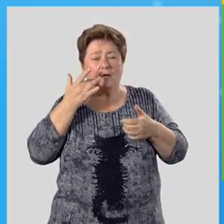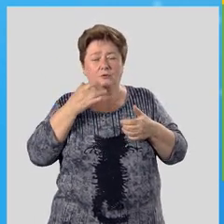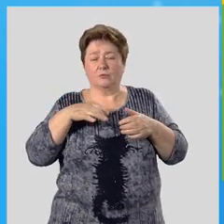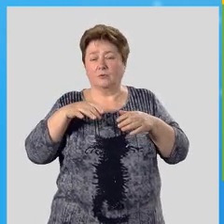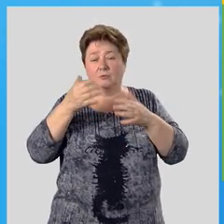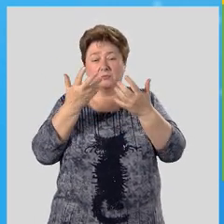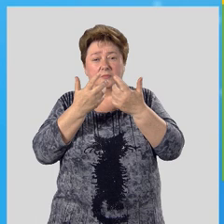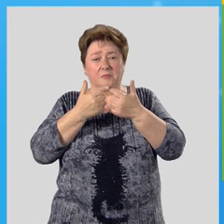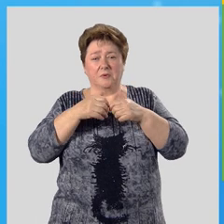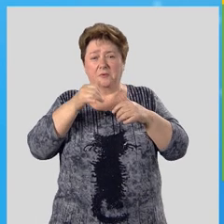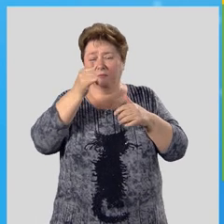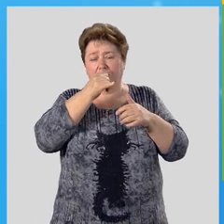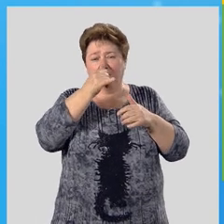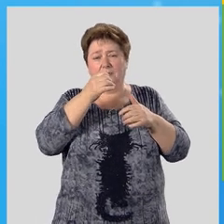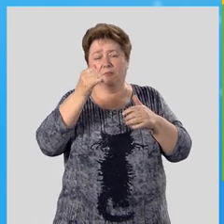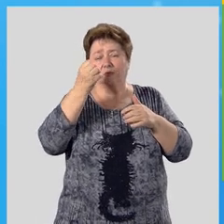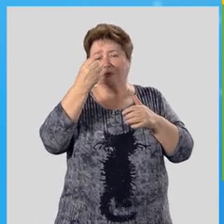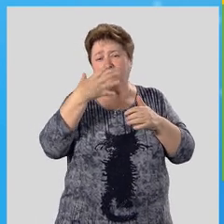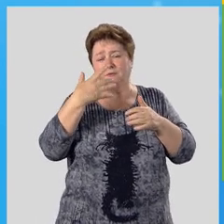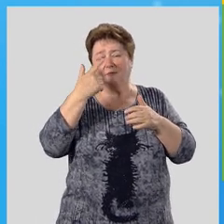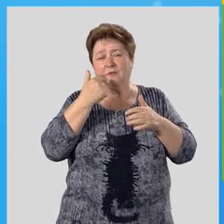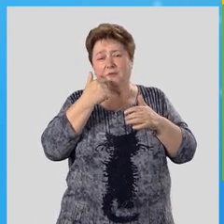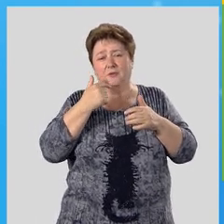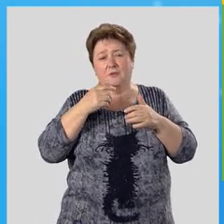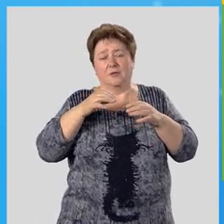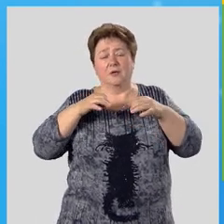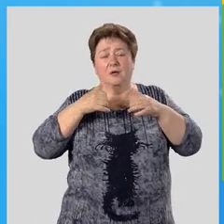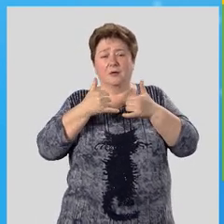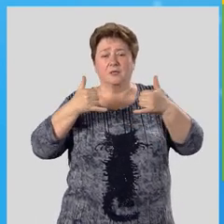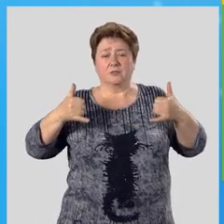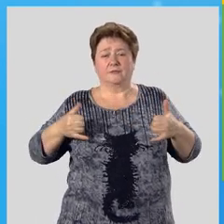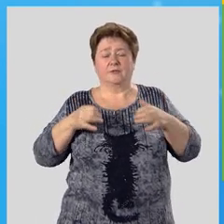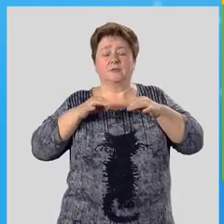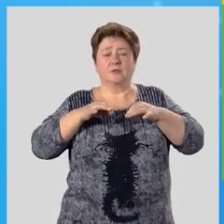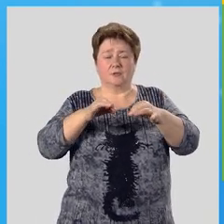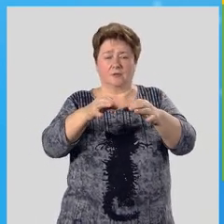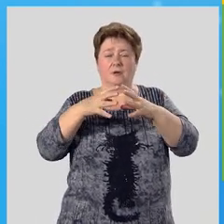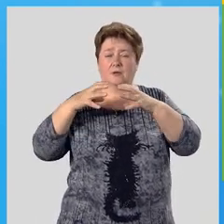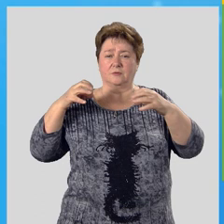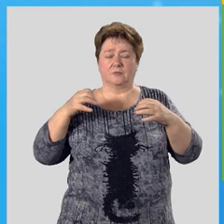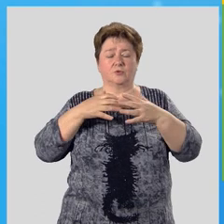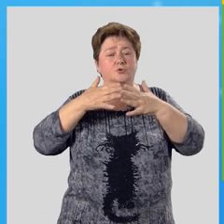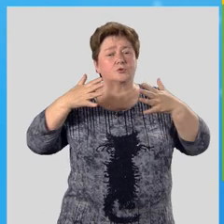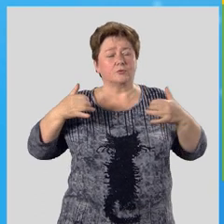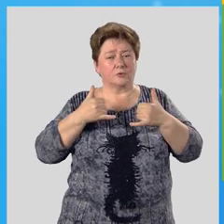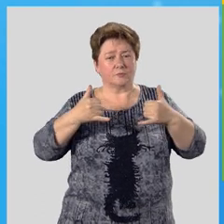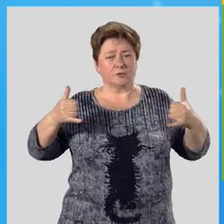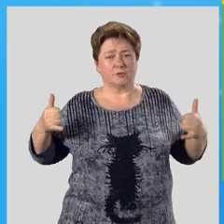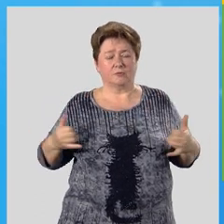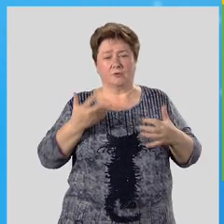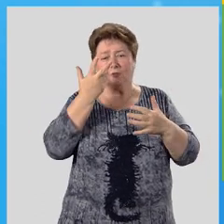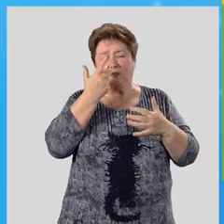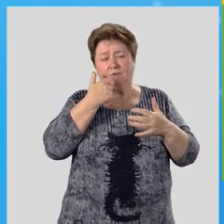не различал красный цвет, а развитие транспорта в то время привело к широкому